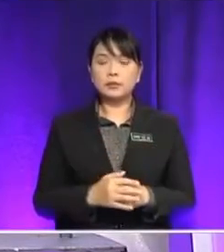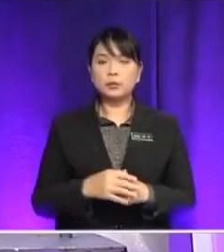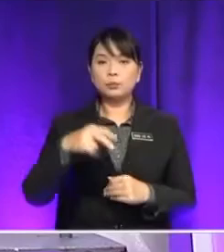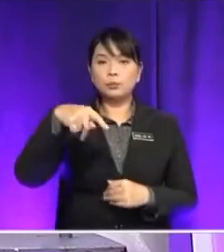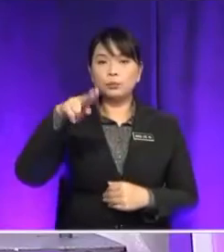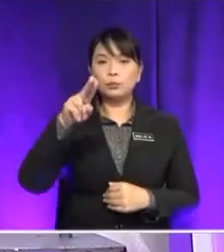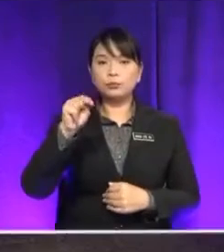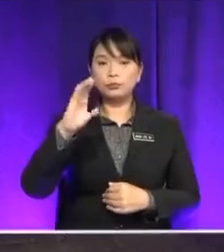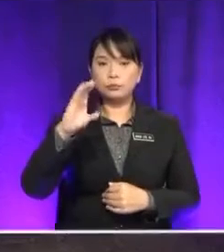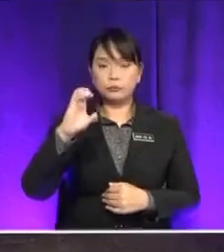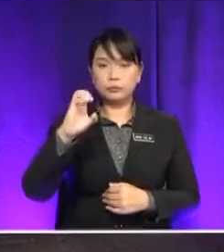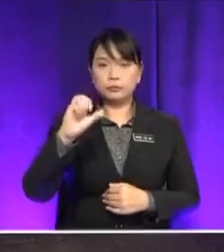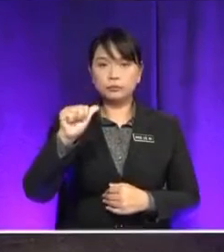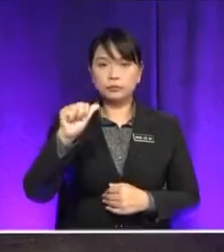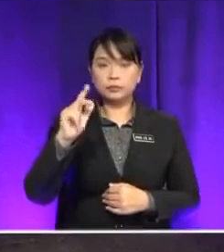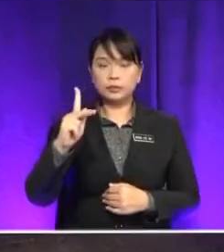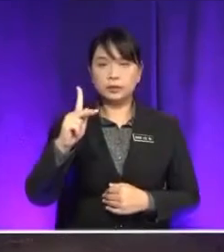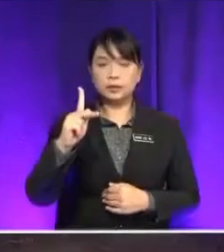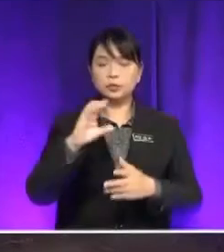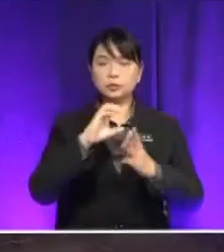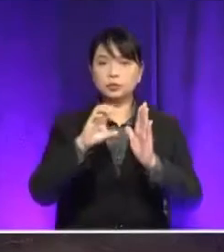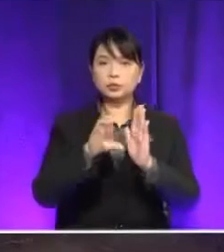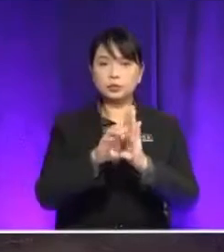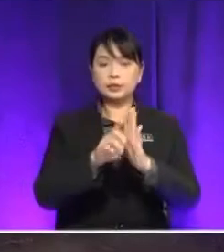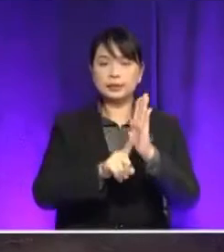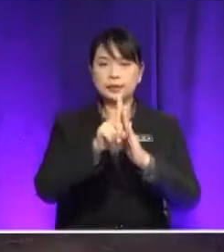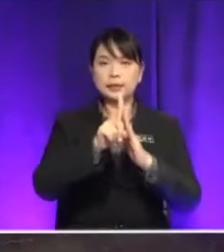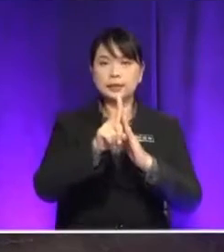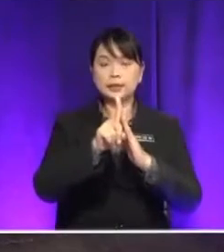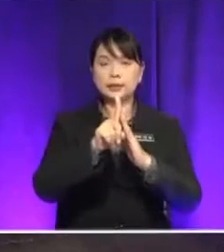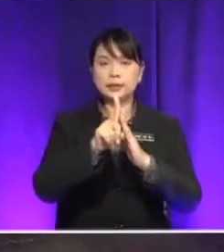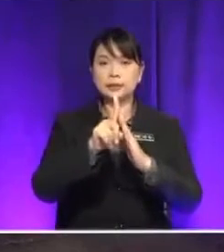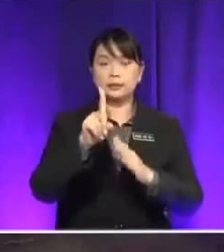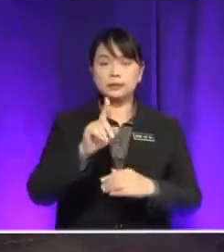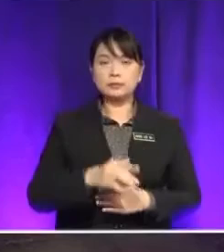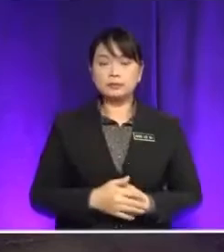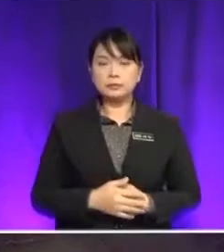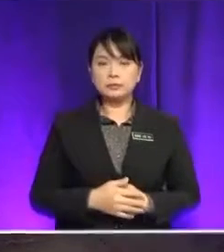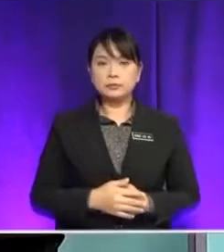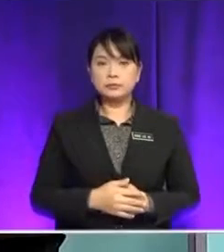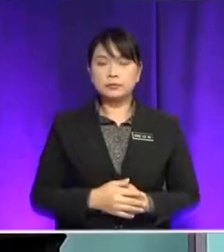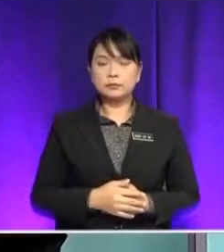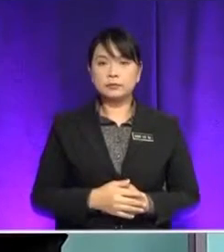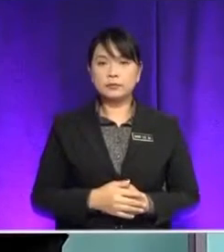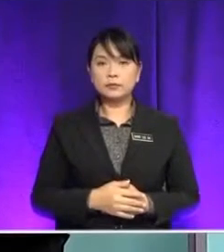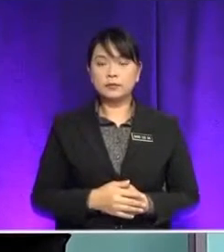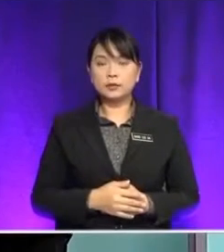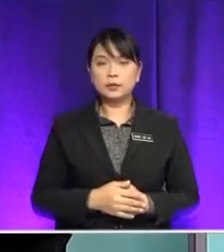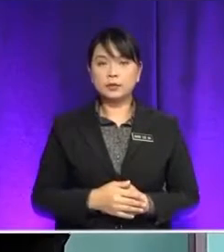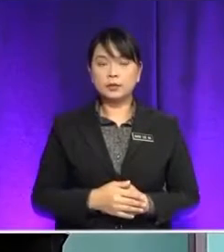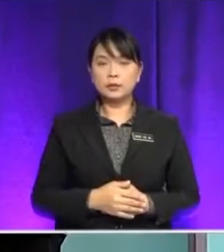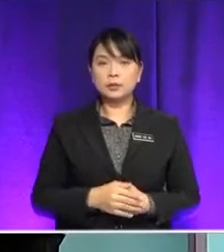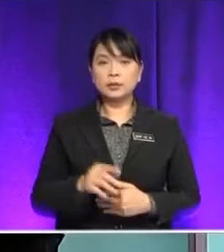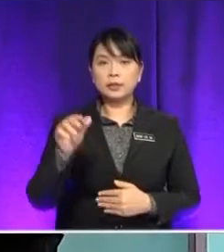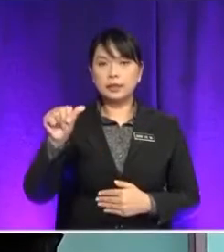Puncak lah maksudnya ketekan dipenyet ketinggian 11 m Boa edan satu mite book yang kedua memakai